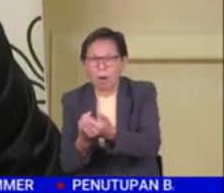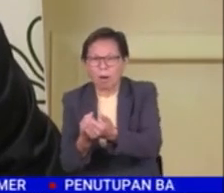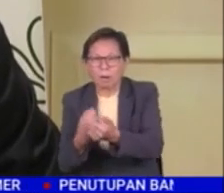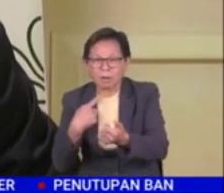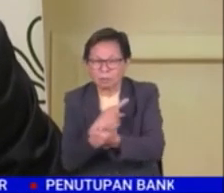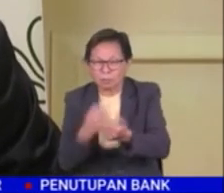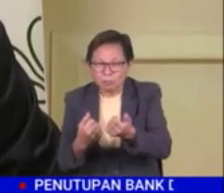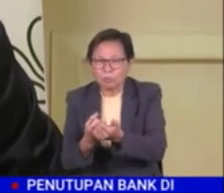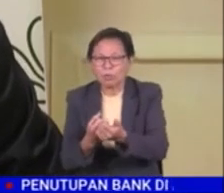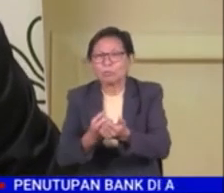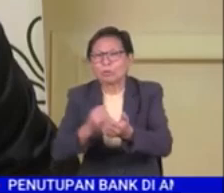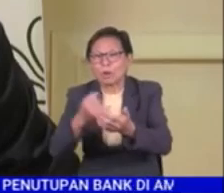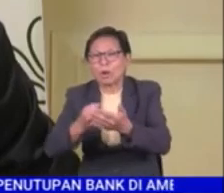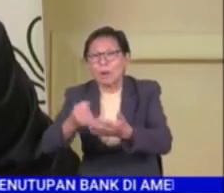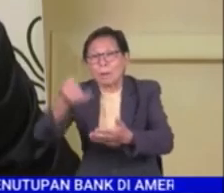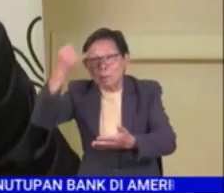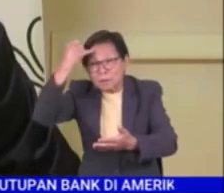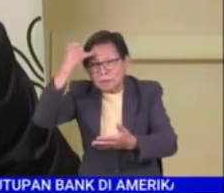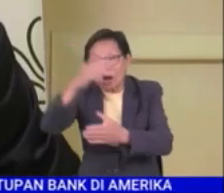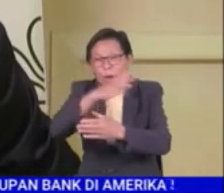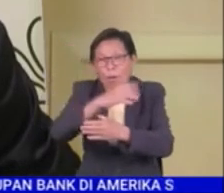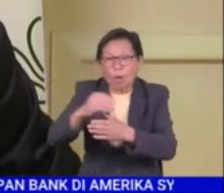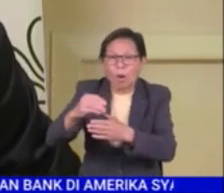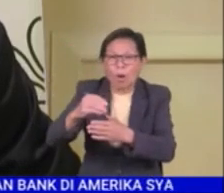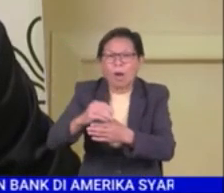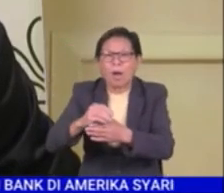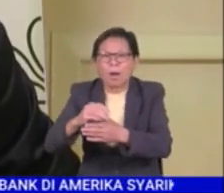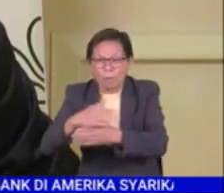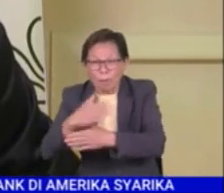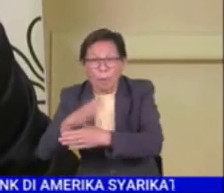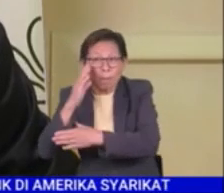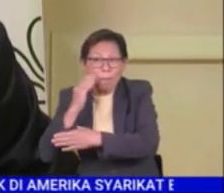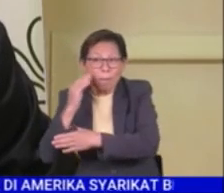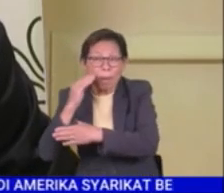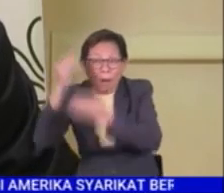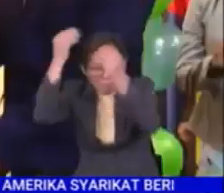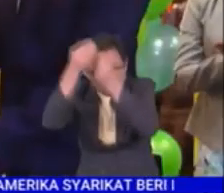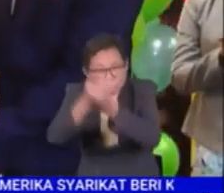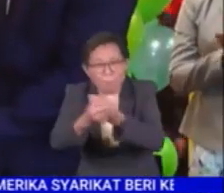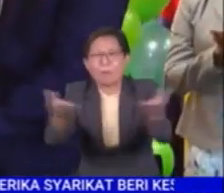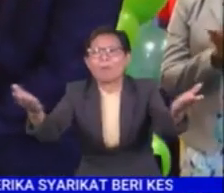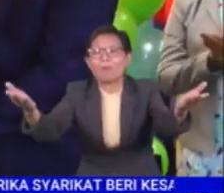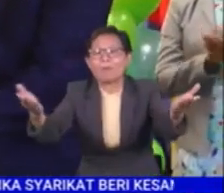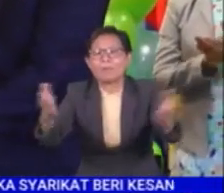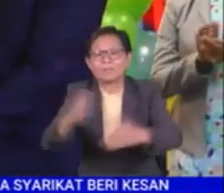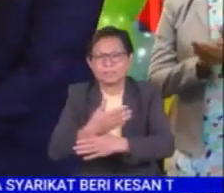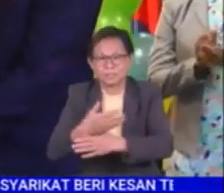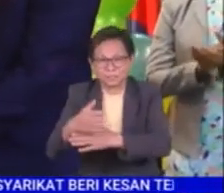pengetahuan, perkongsian tentang pengalaman kita kepada orang ramai